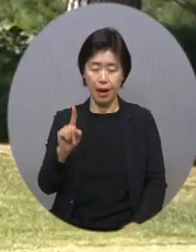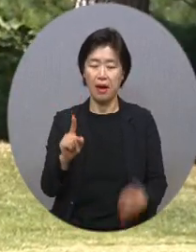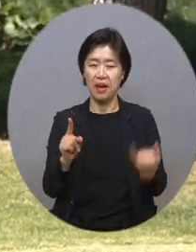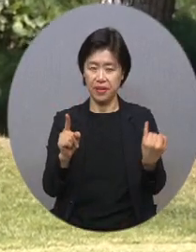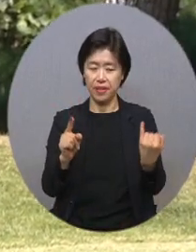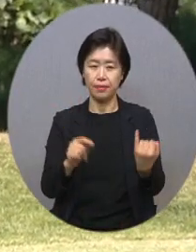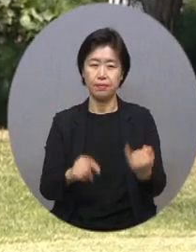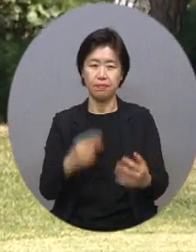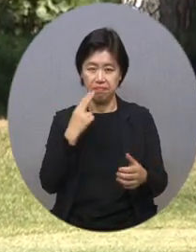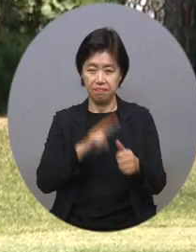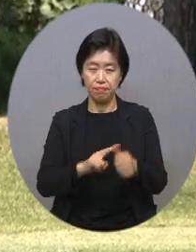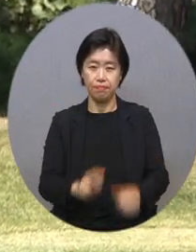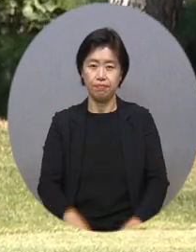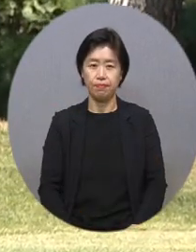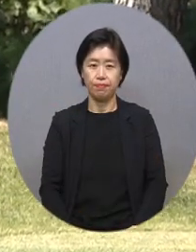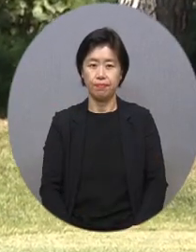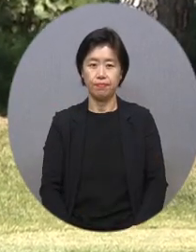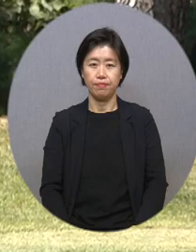하겠습니다.